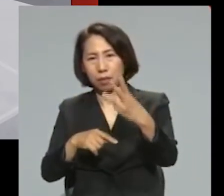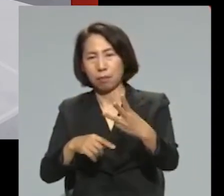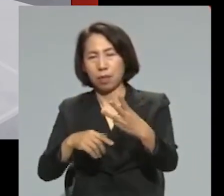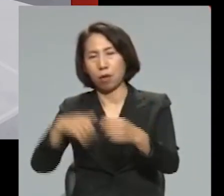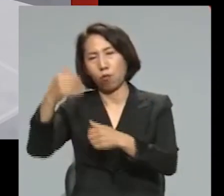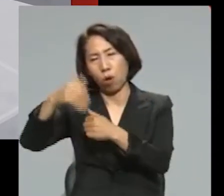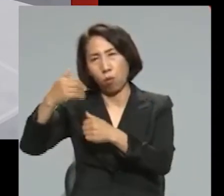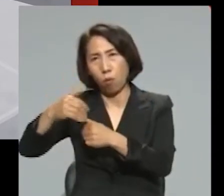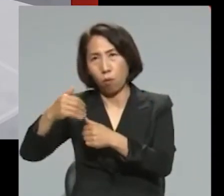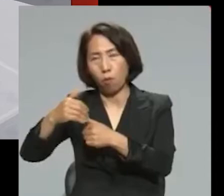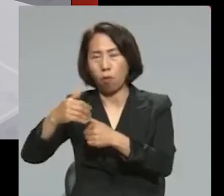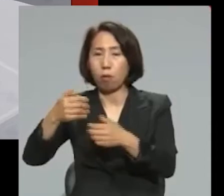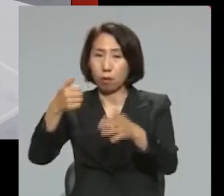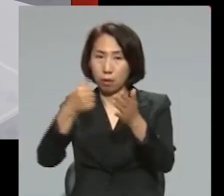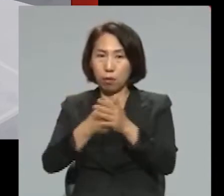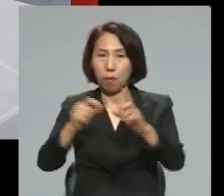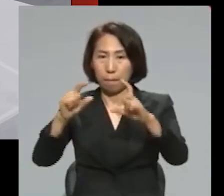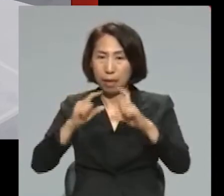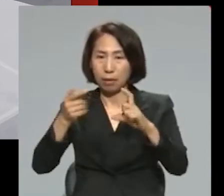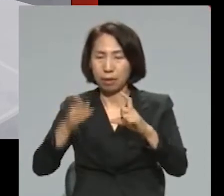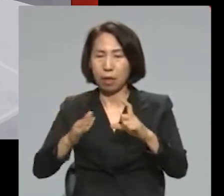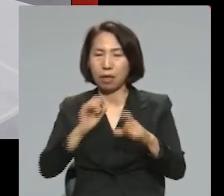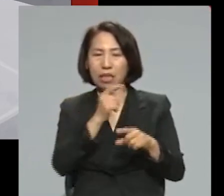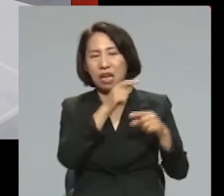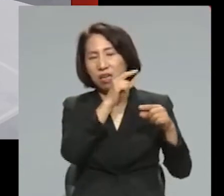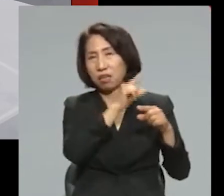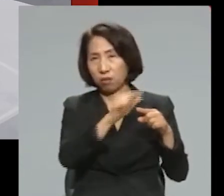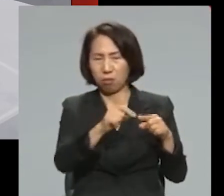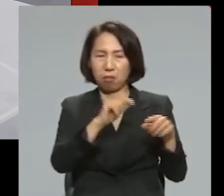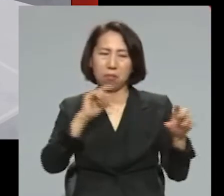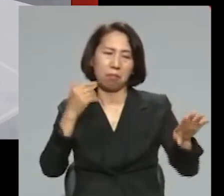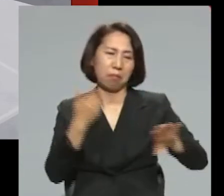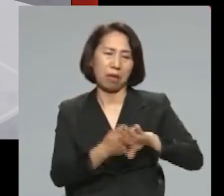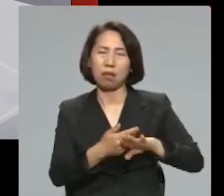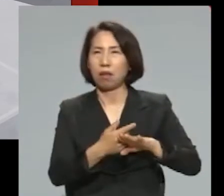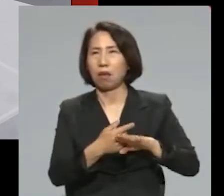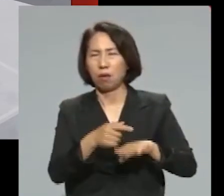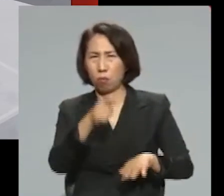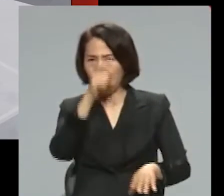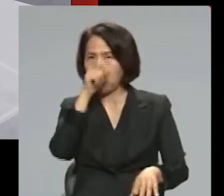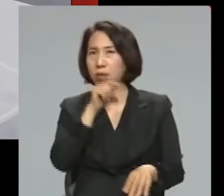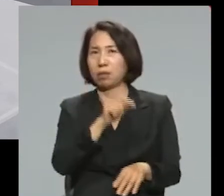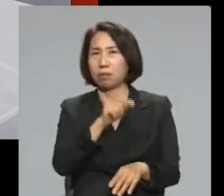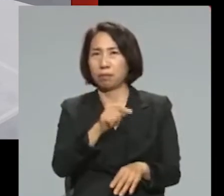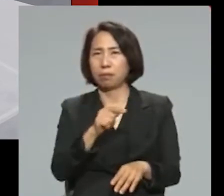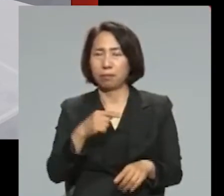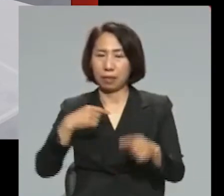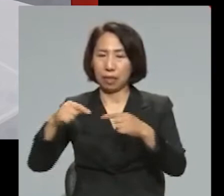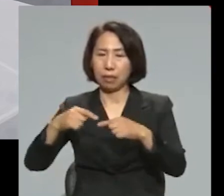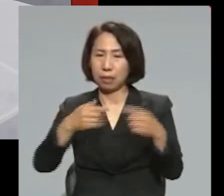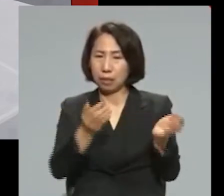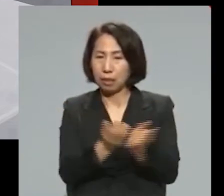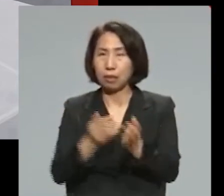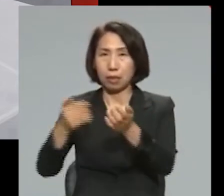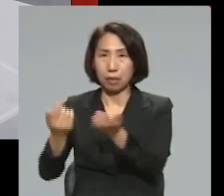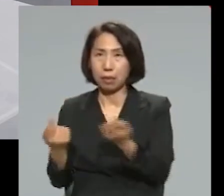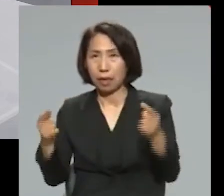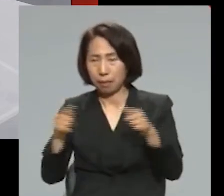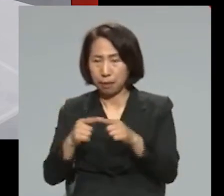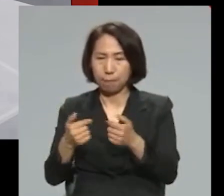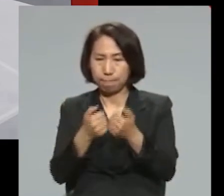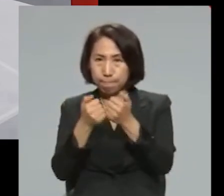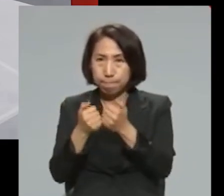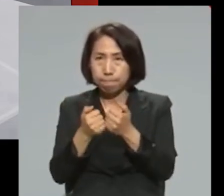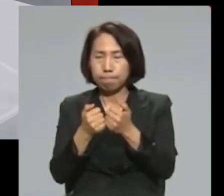달성군의 반대로 권고안이 시행되지 않고 있습니다. 지자체 간 상생협력으로 추진하는 것이